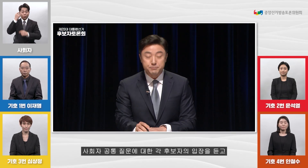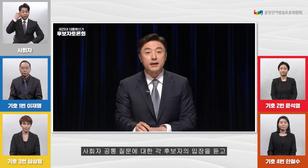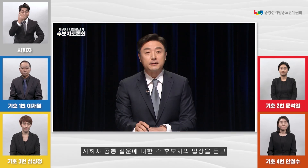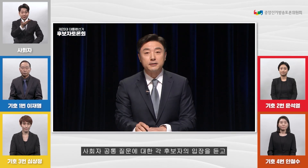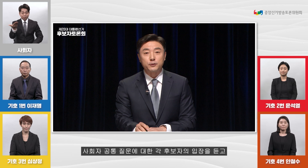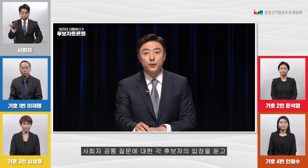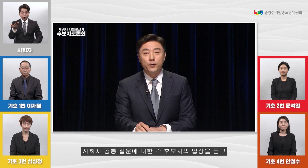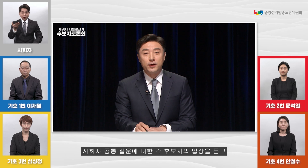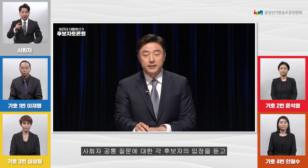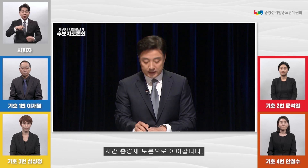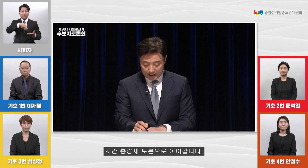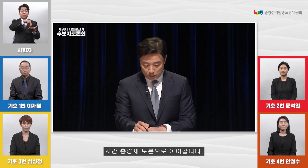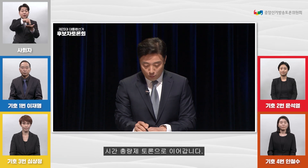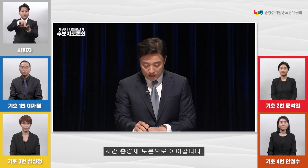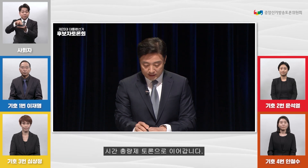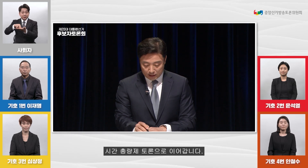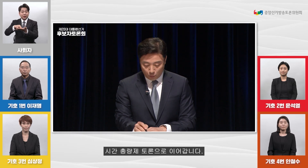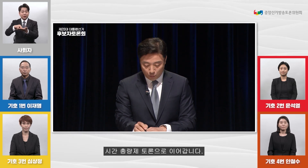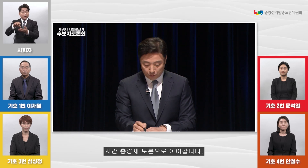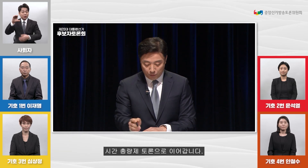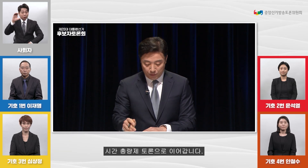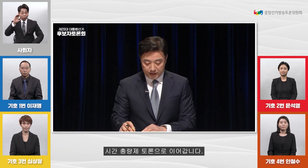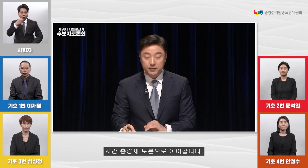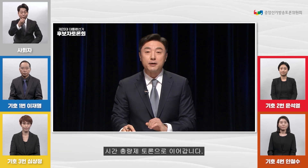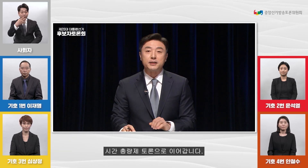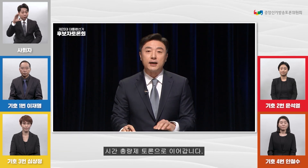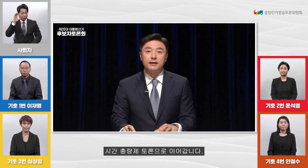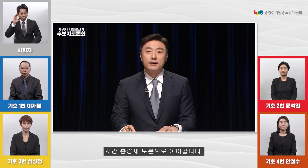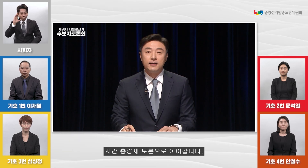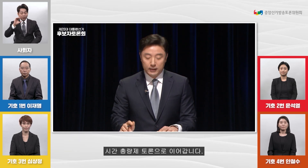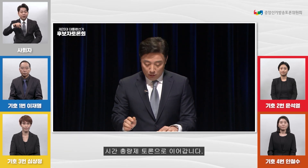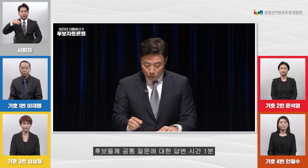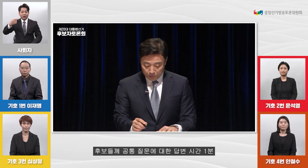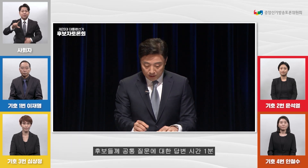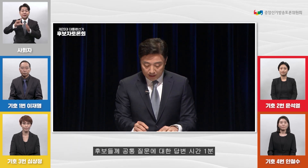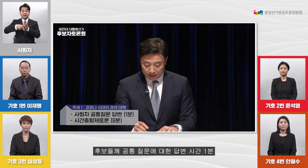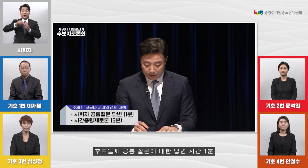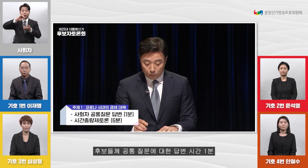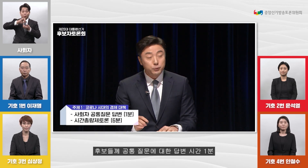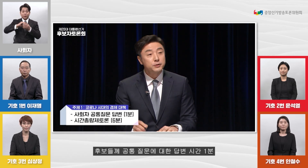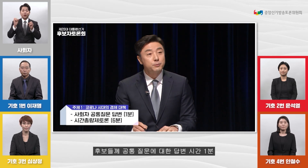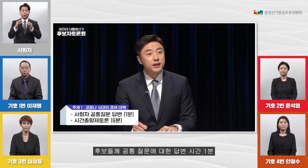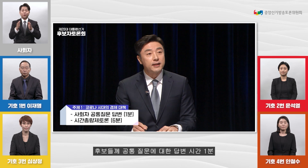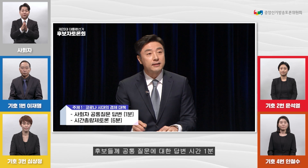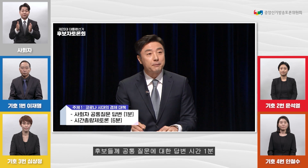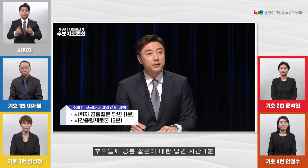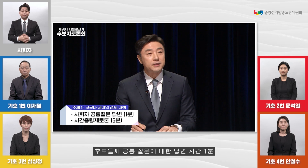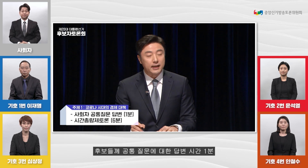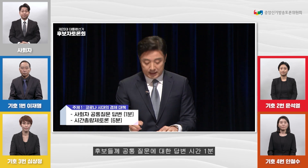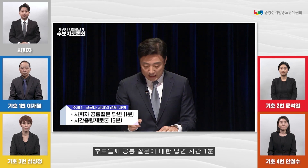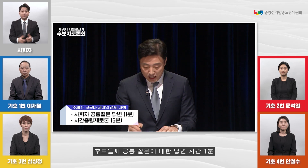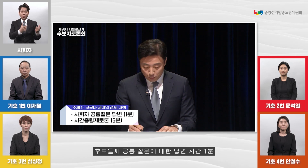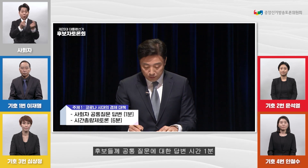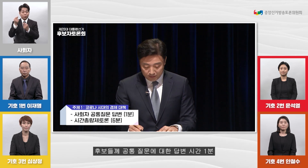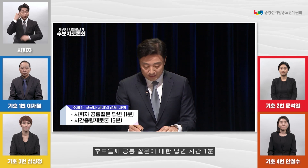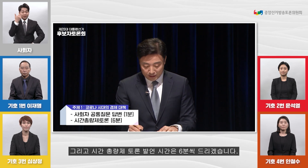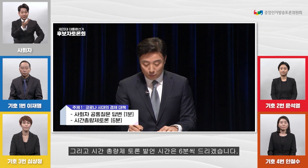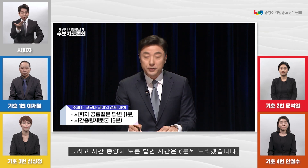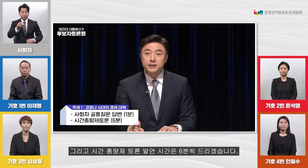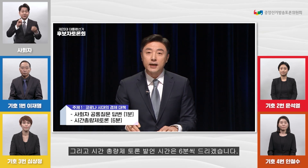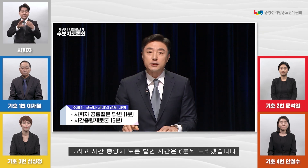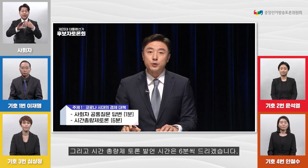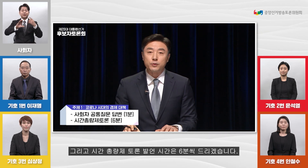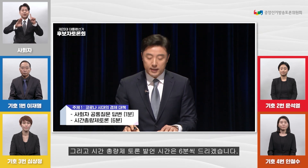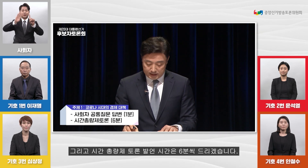후보자 입장을 듣고 시간 총량제 토론으로 이어갑니다. 후보들께 공통 질문에 대한 답변 시간 1분,